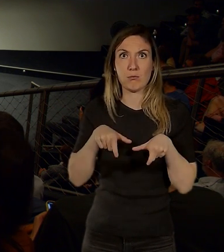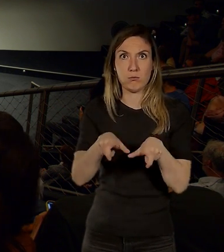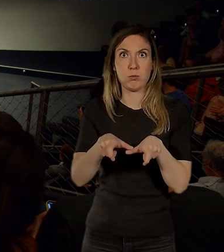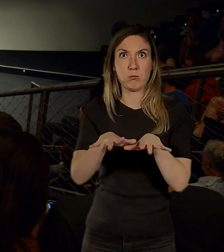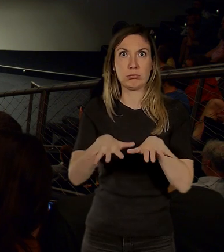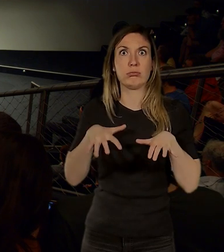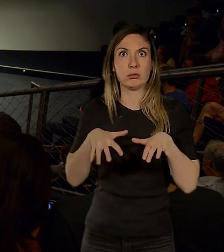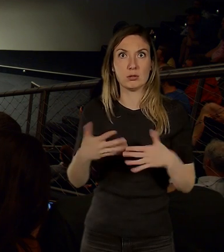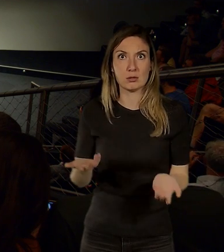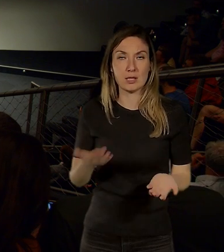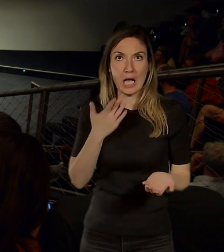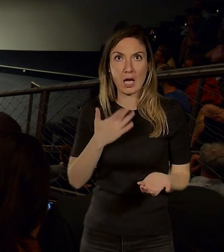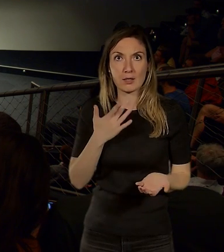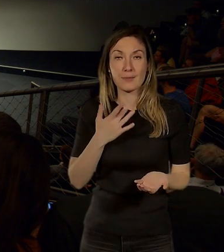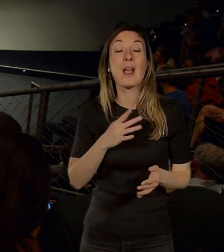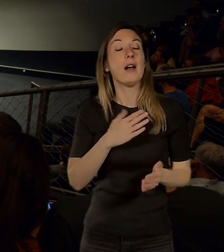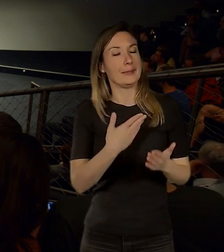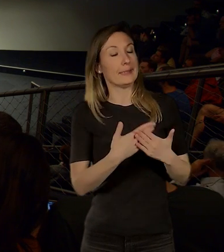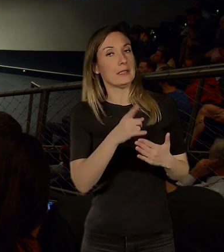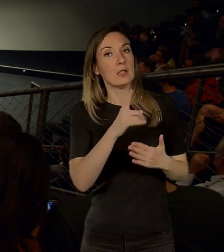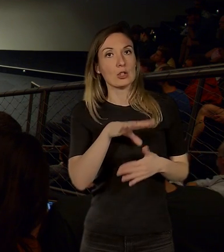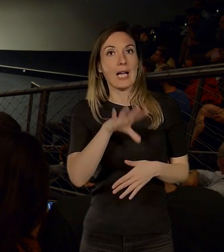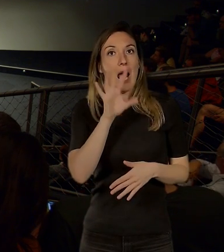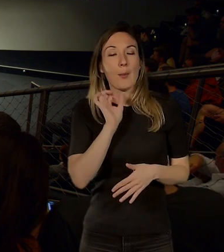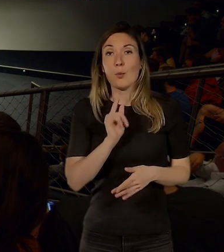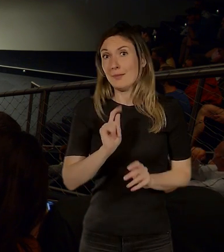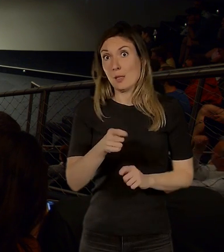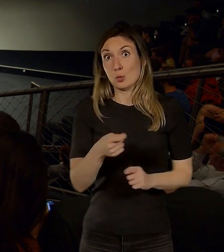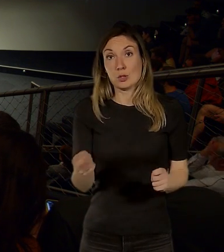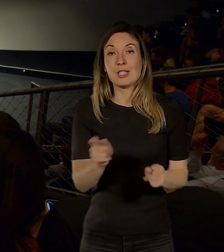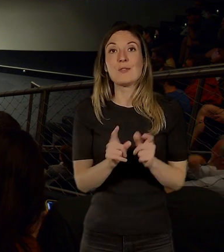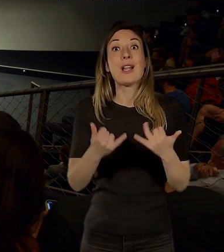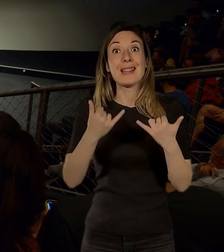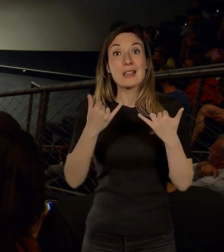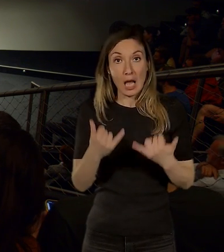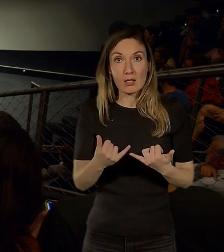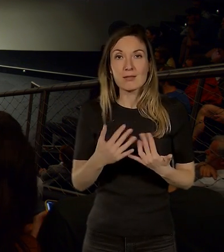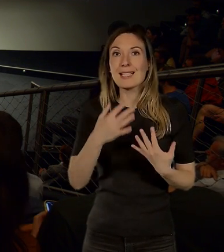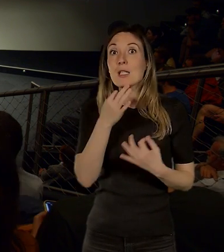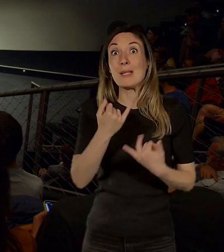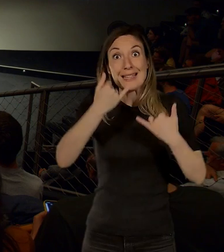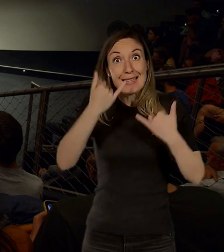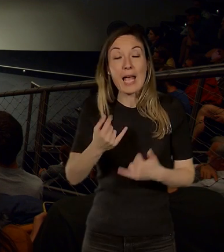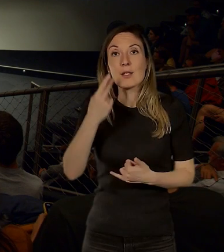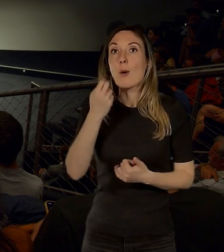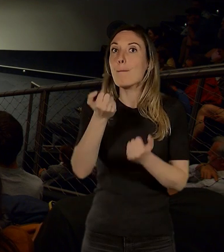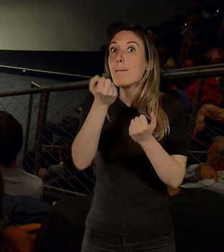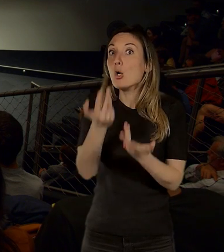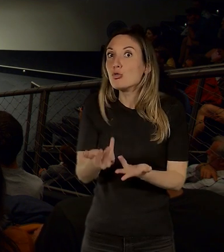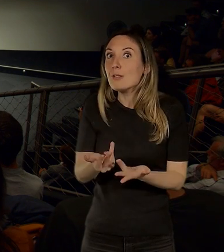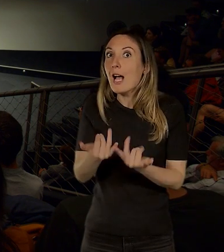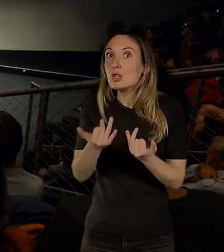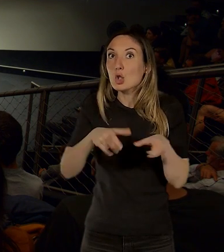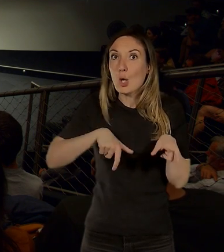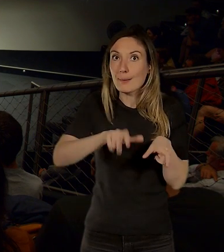nemusí. Jo, já jsem se to snažil tady nějak jako naznačit. Oni tam jako teďka formálně, kdybyste prostě to jako počítali